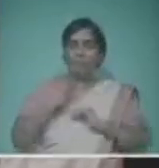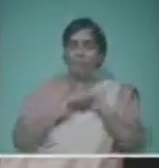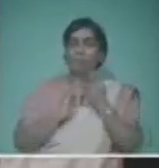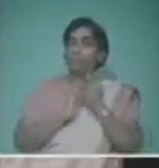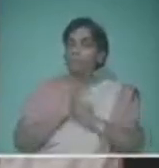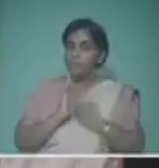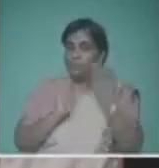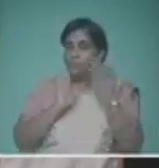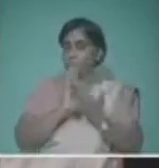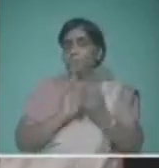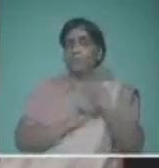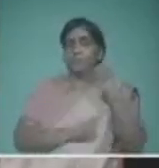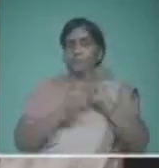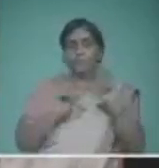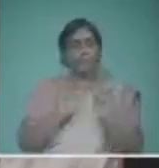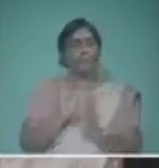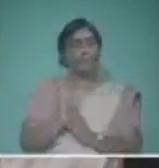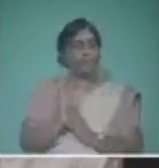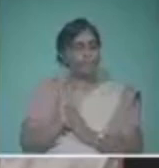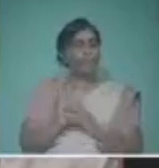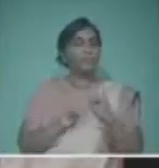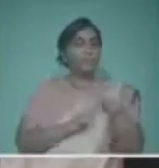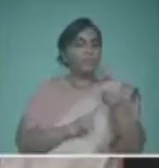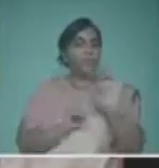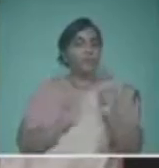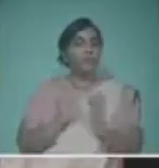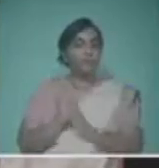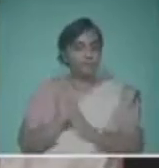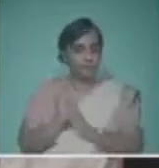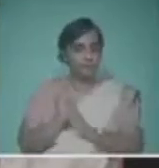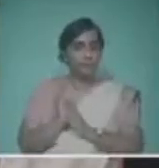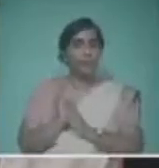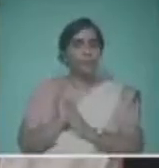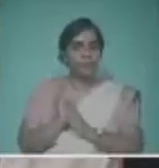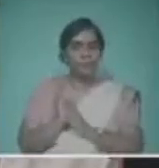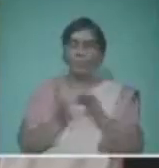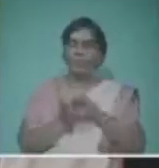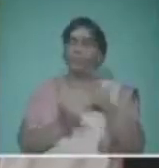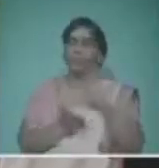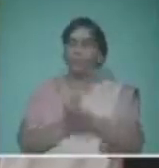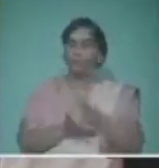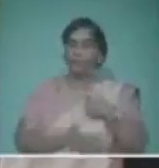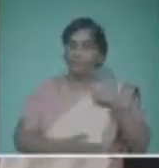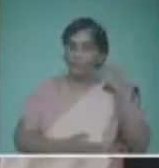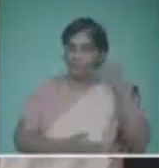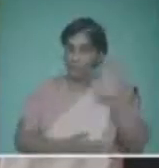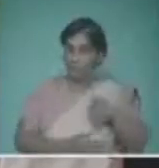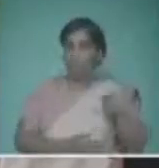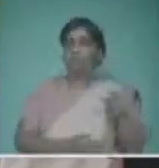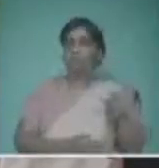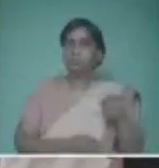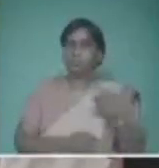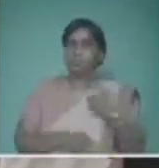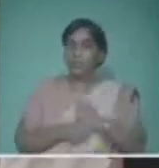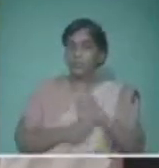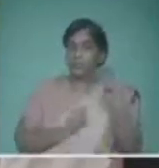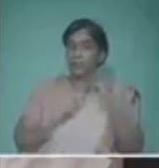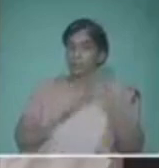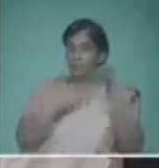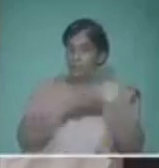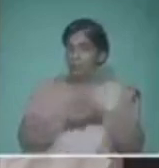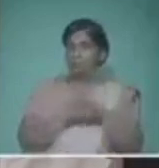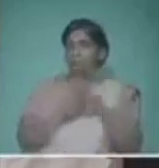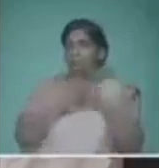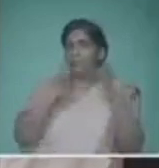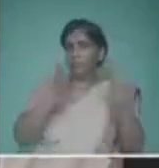පිළිබඳ පාර්ලිමේන්තු කමිටියක් පාර්ලිමේන්තු කමිටි ඔන් වේස් ඇන් මීන්ස් ස්ථාපිත කරන්නට මම බලාපොරොත්තු වෙනවා. රාජ්‍ය ආයතන ගොඩ ගැසී